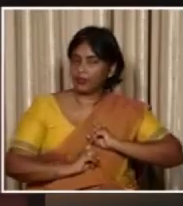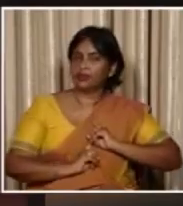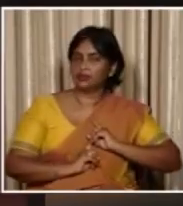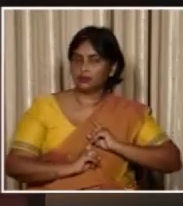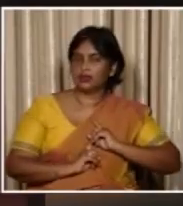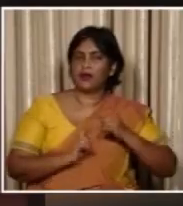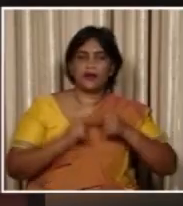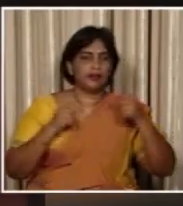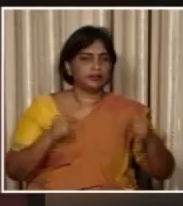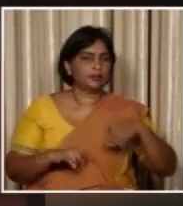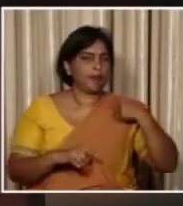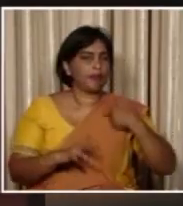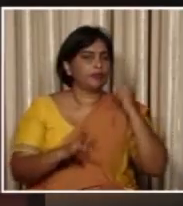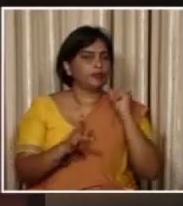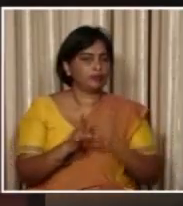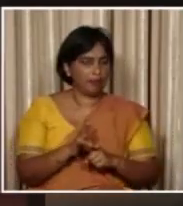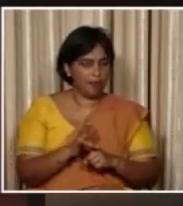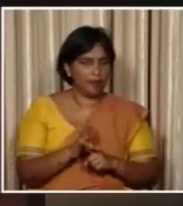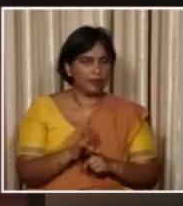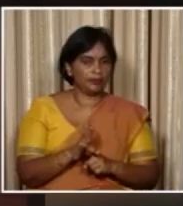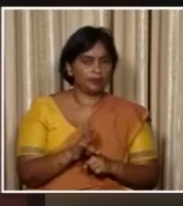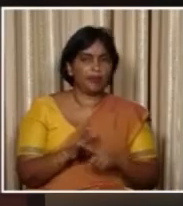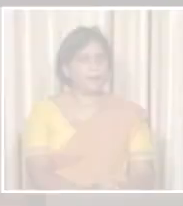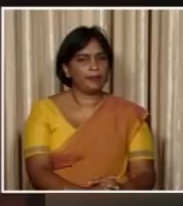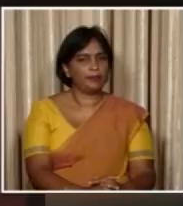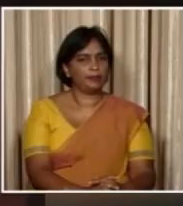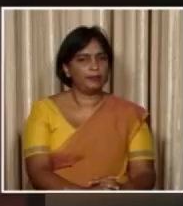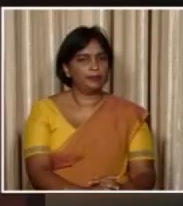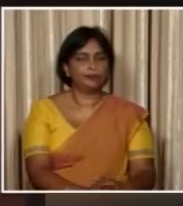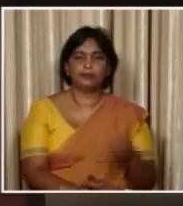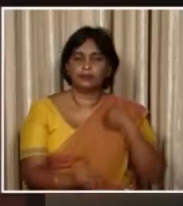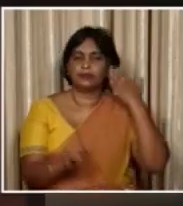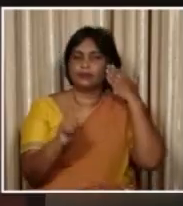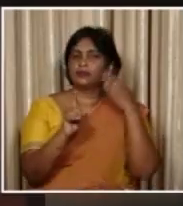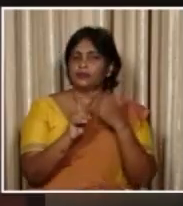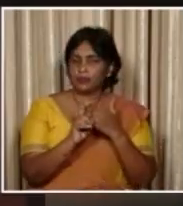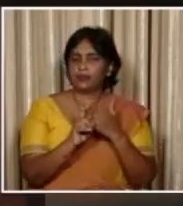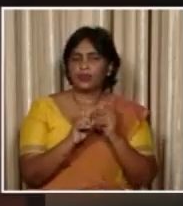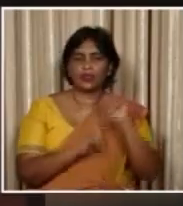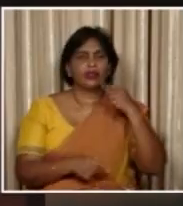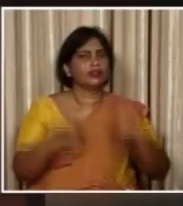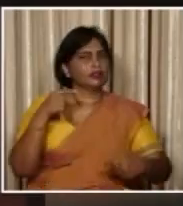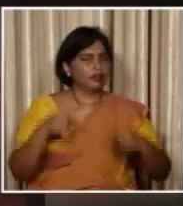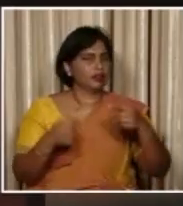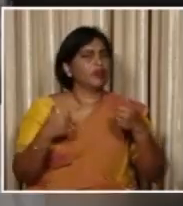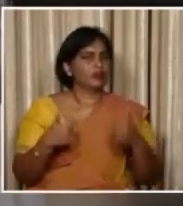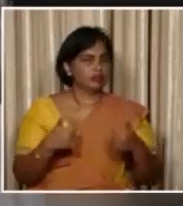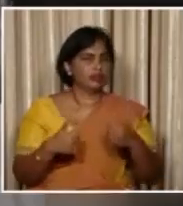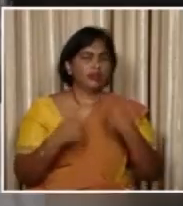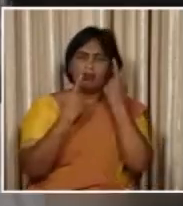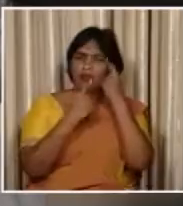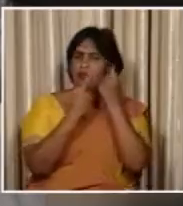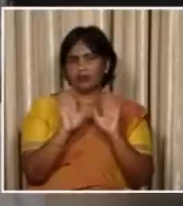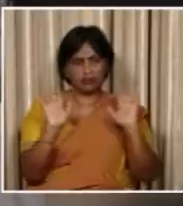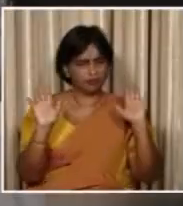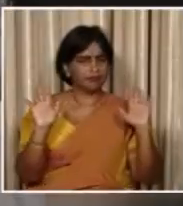මේ විපක්ෂයේ ප්‍රධාන සංවිධායකතුමා නැගිටලා ප්‍රශ්නයක් මේ කාරණා ගැන සභාව විවාදයක් තිබුණොත් හොඳයි. මොකද විවිධ මත